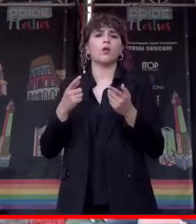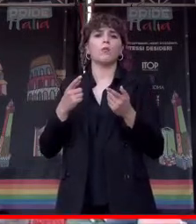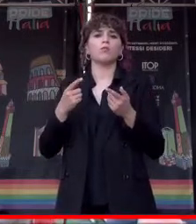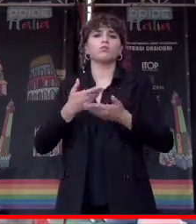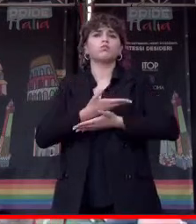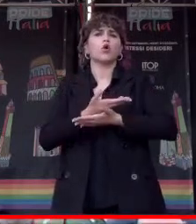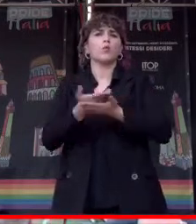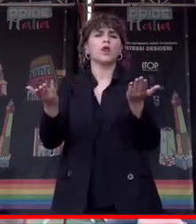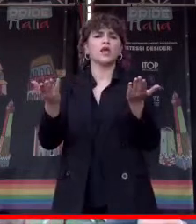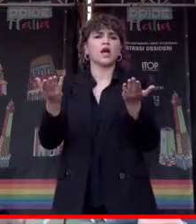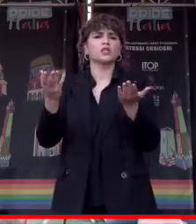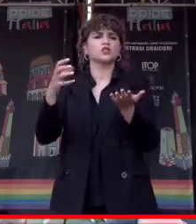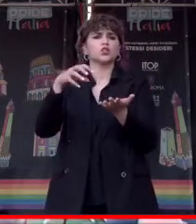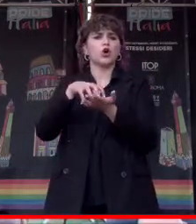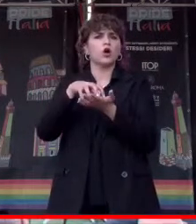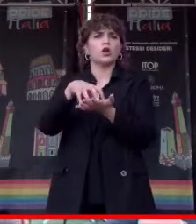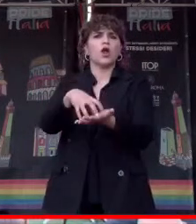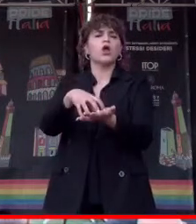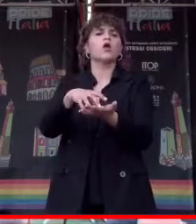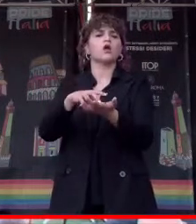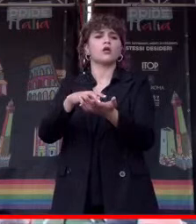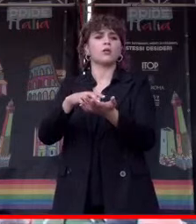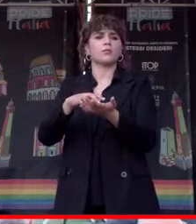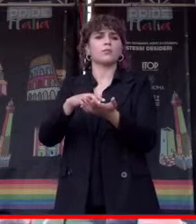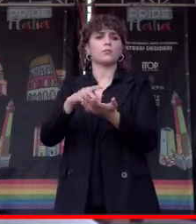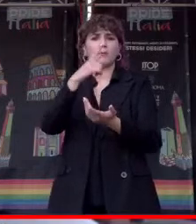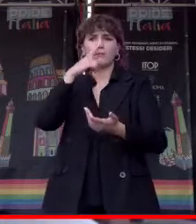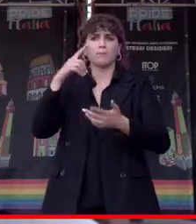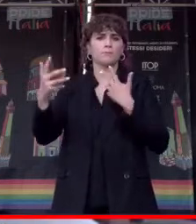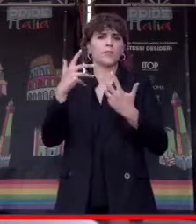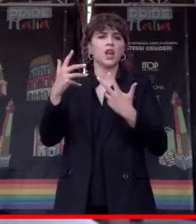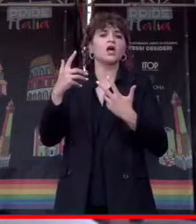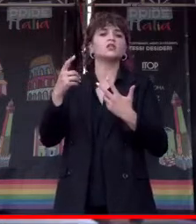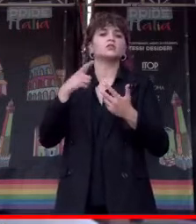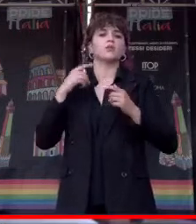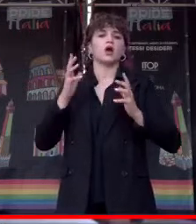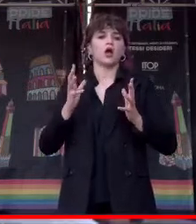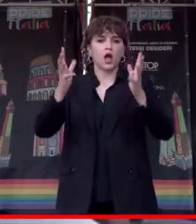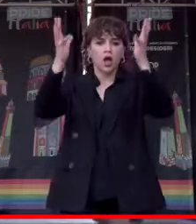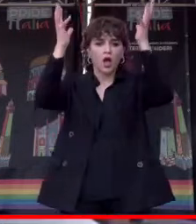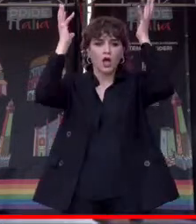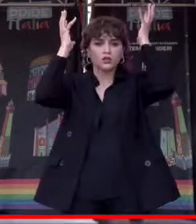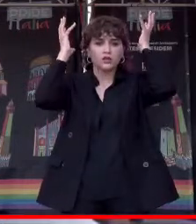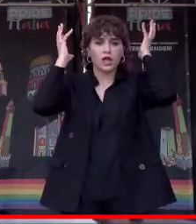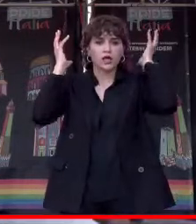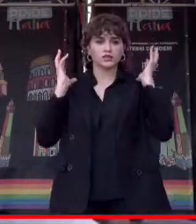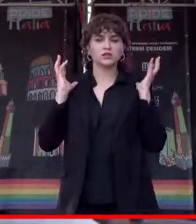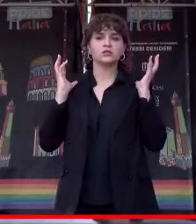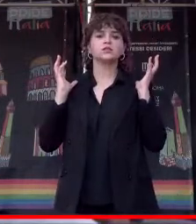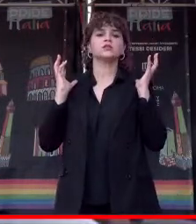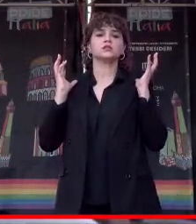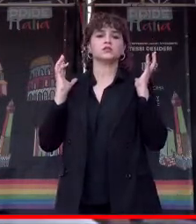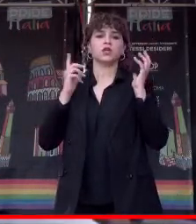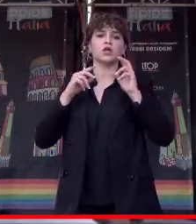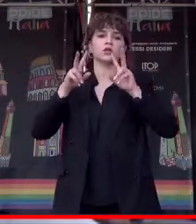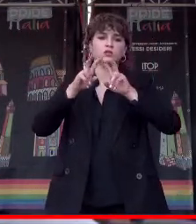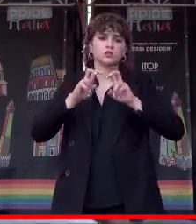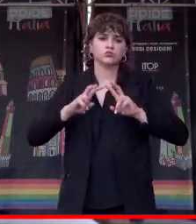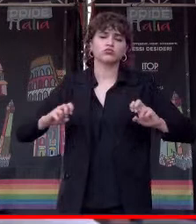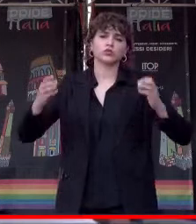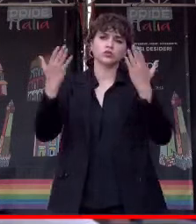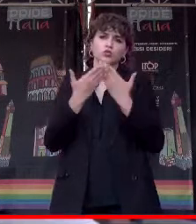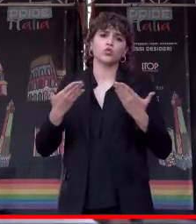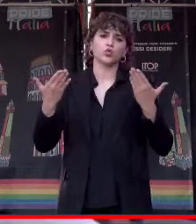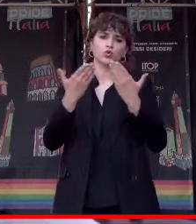Milan Gender Atlas, l'Atlante quindi della città di genere, fatta da delle studiose ricercatrici, fra l'altro romane, però per